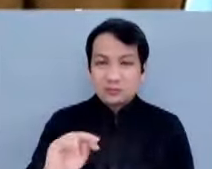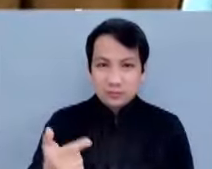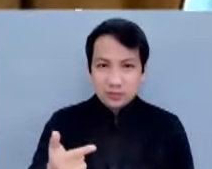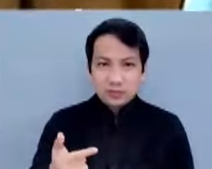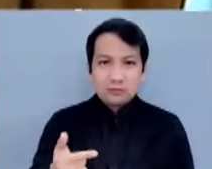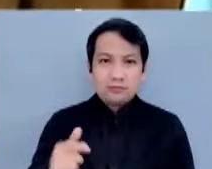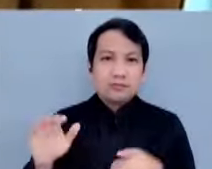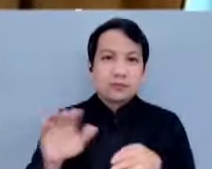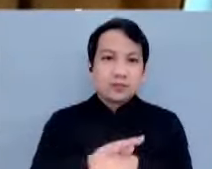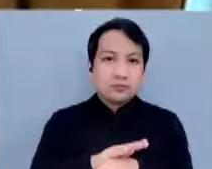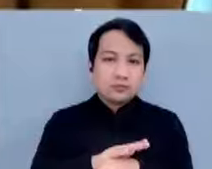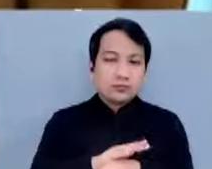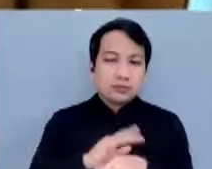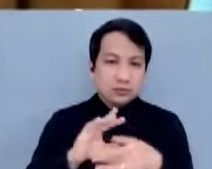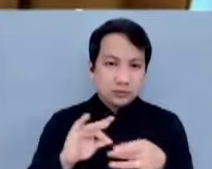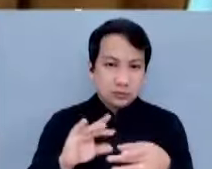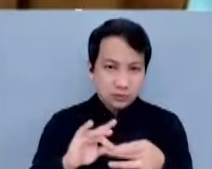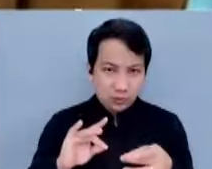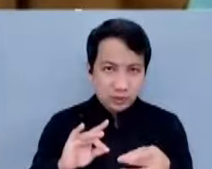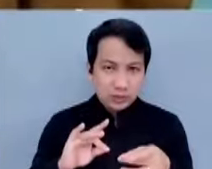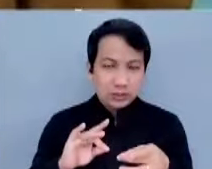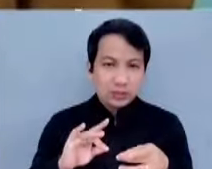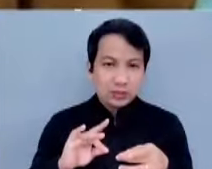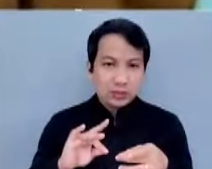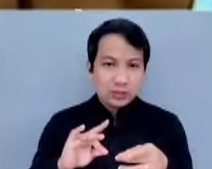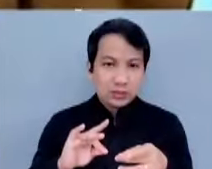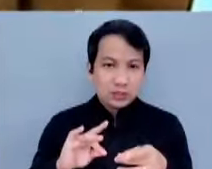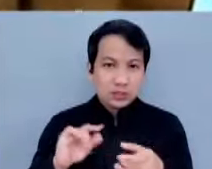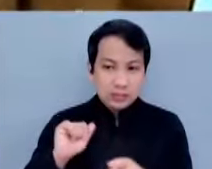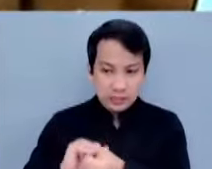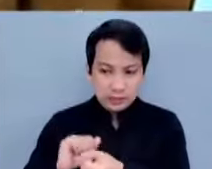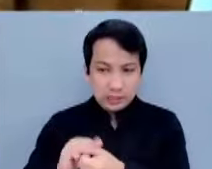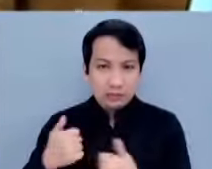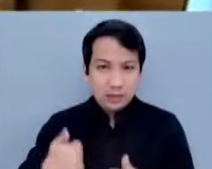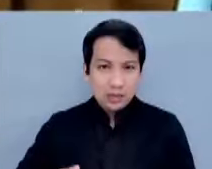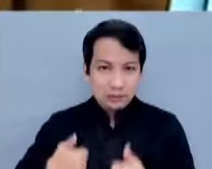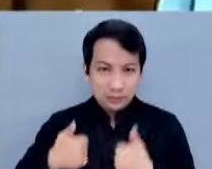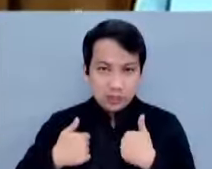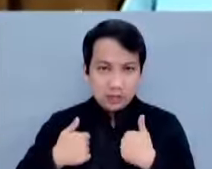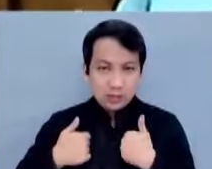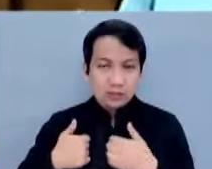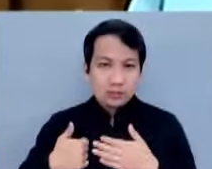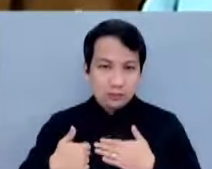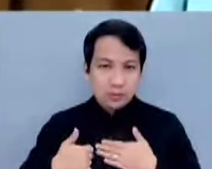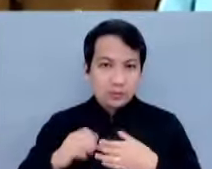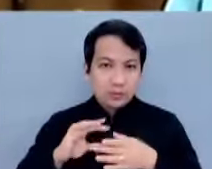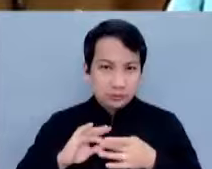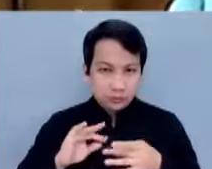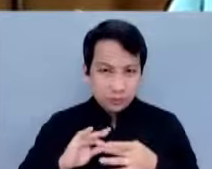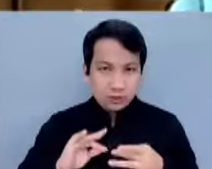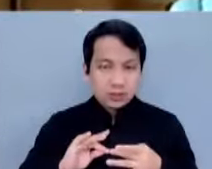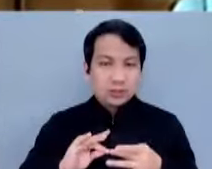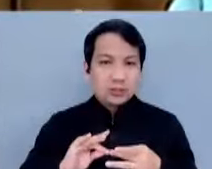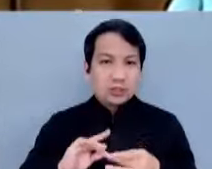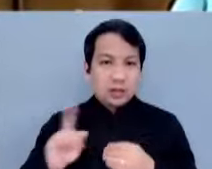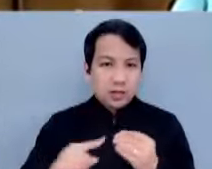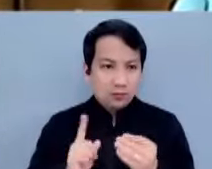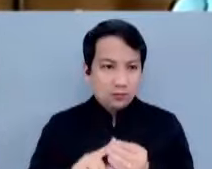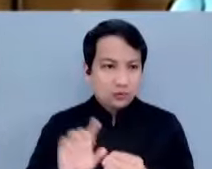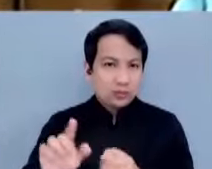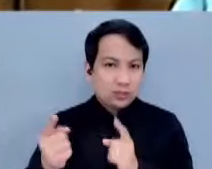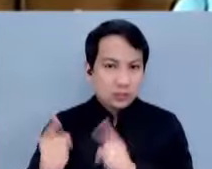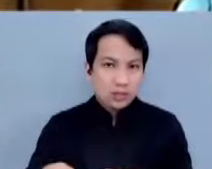the full statement and including our address and my full statement of the